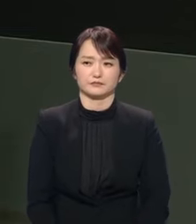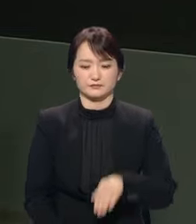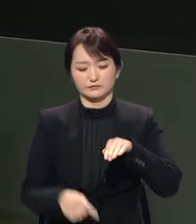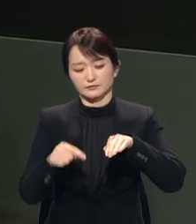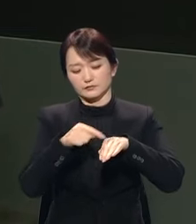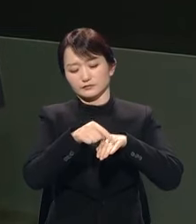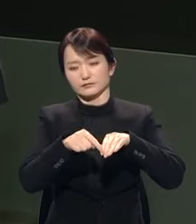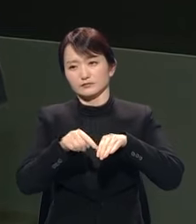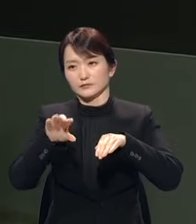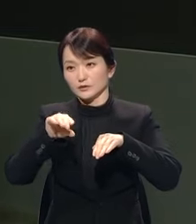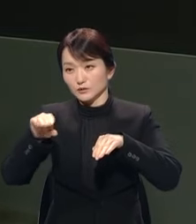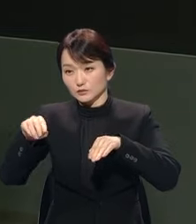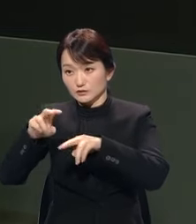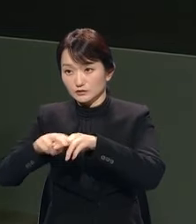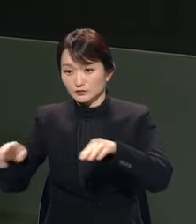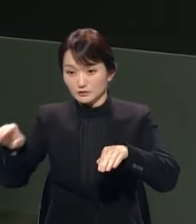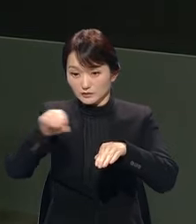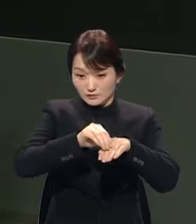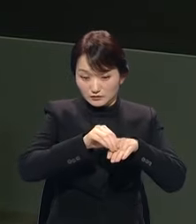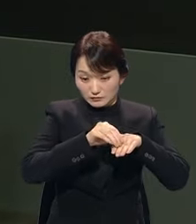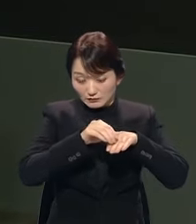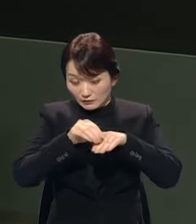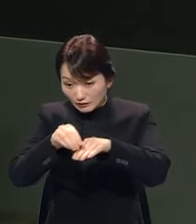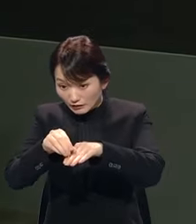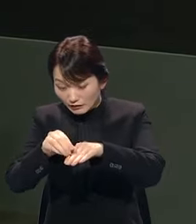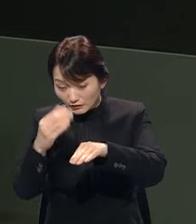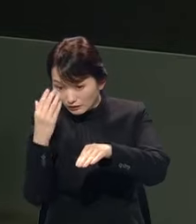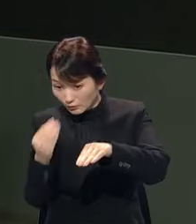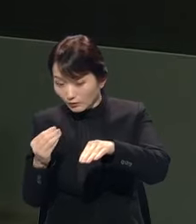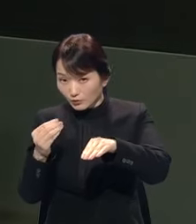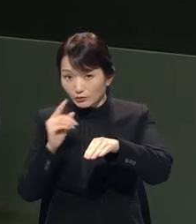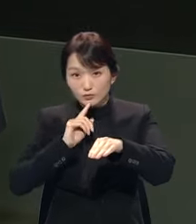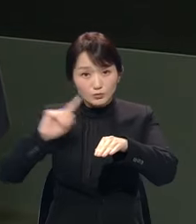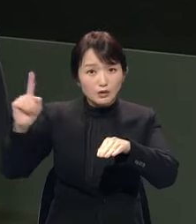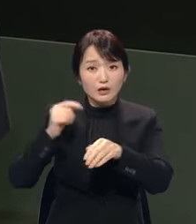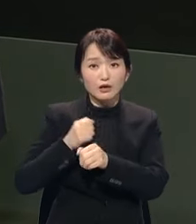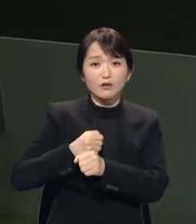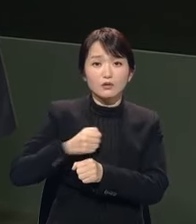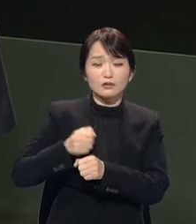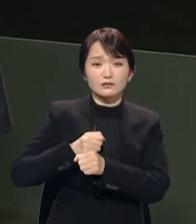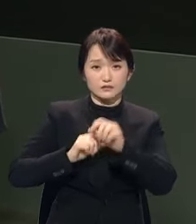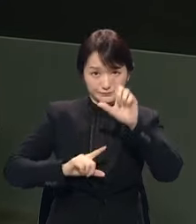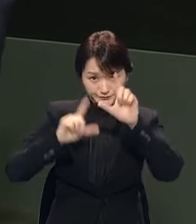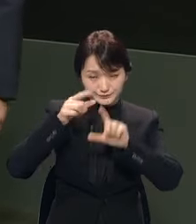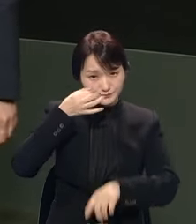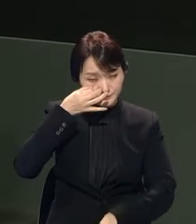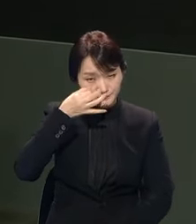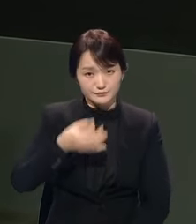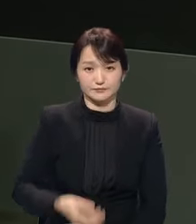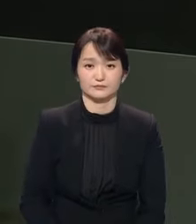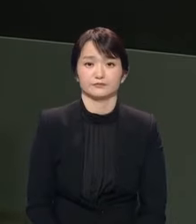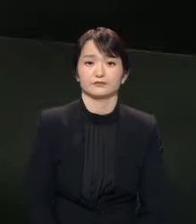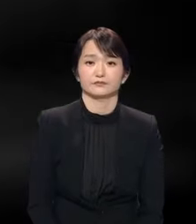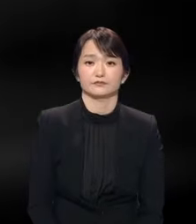모닛의 소파를 싣고 옵니다. 사방 가족께서 제보해 주신 정말 황당한 장면 함께 만나보시죠.